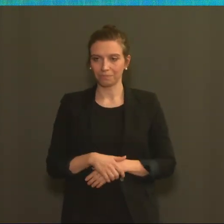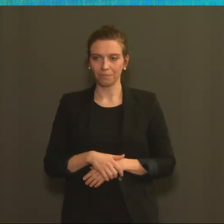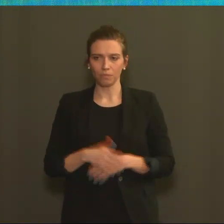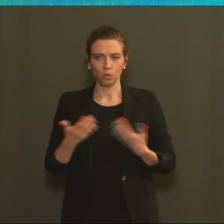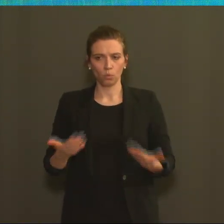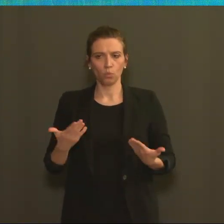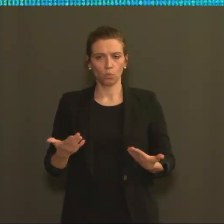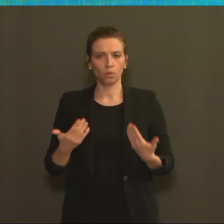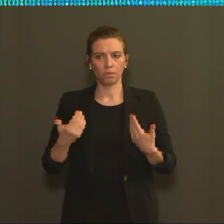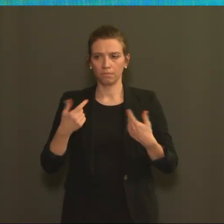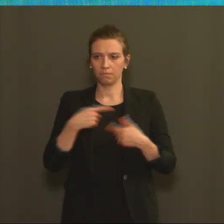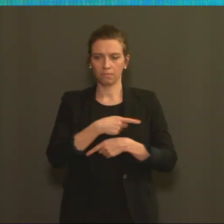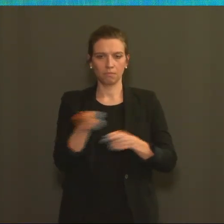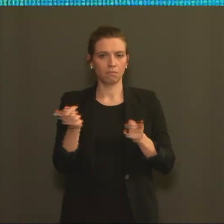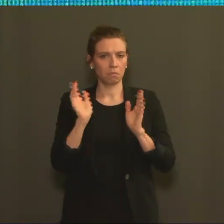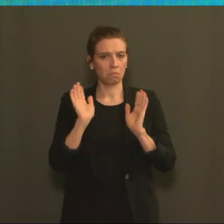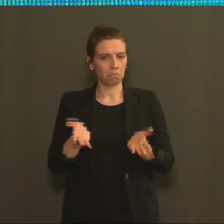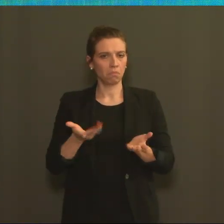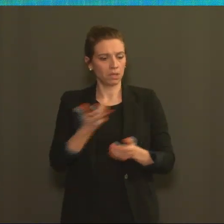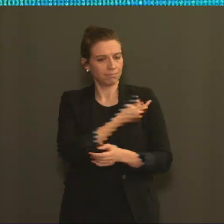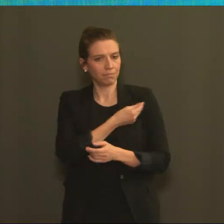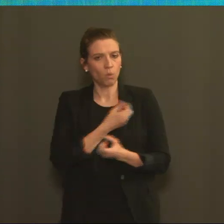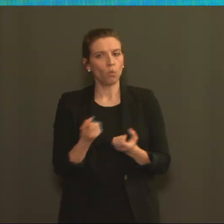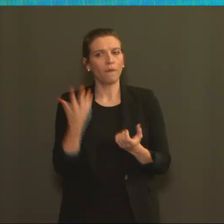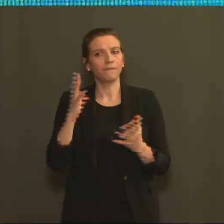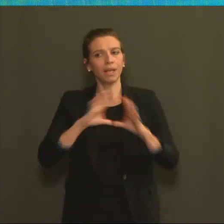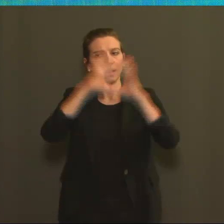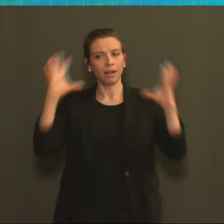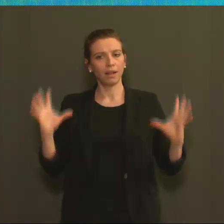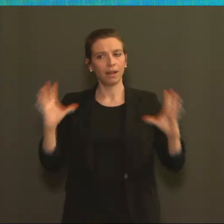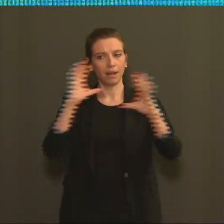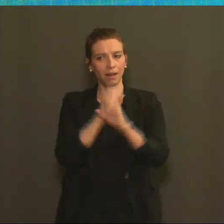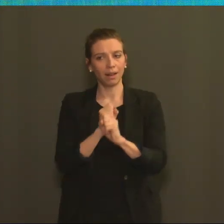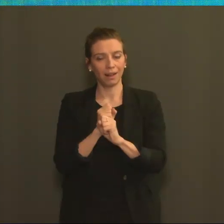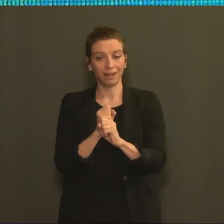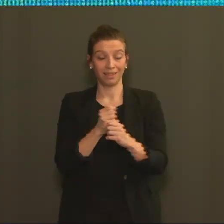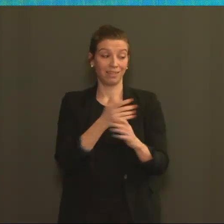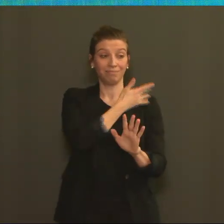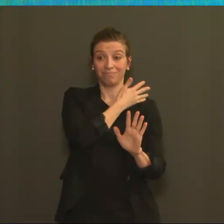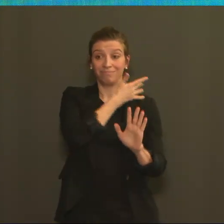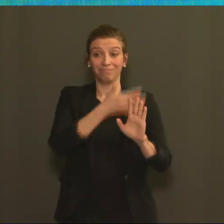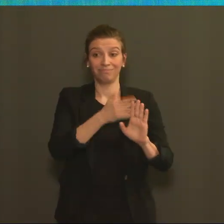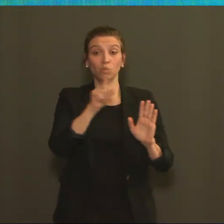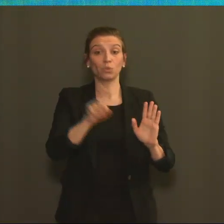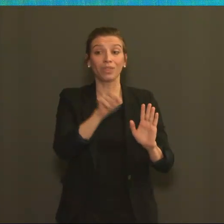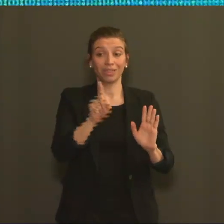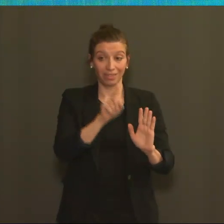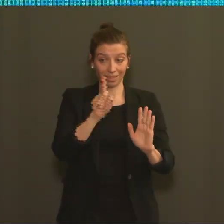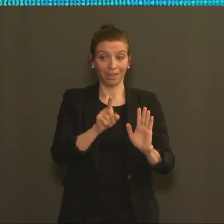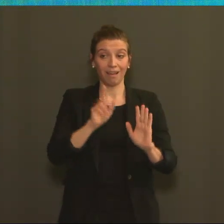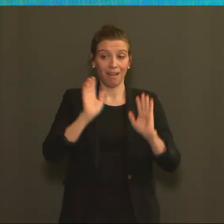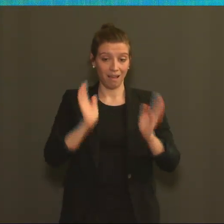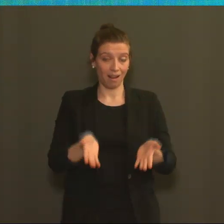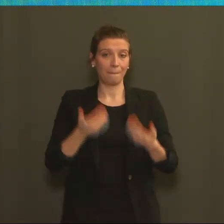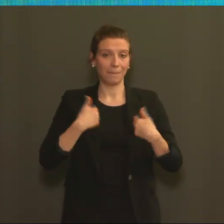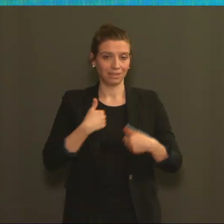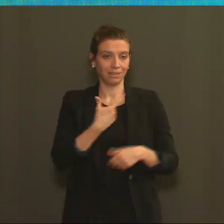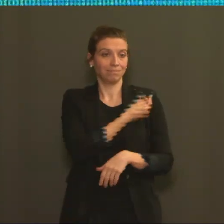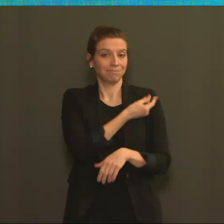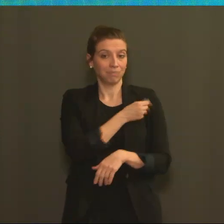ondertussen werden tot en met voorbij zondag ruim 100.000 mensen gevaccineerd of 35 procent